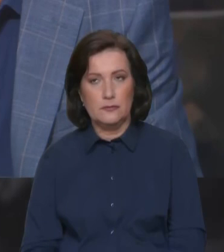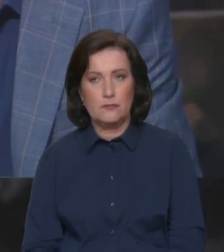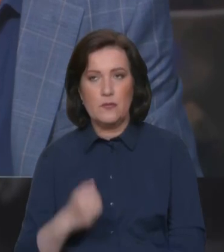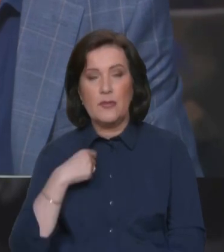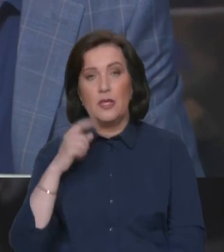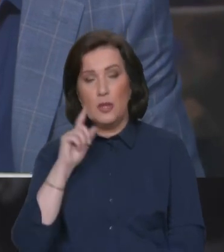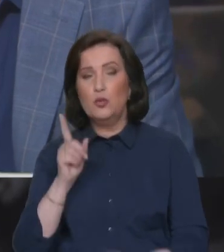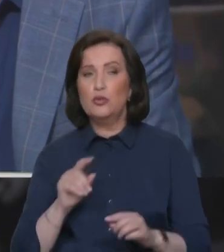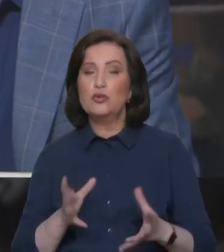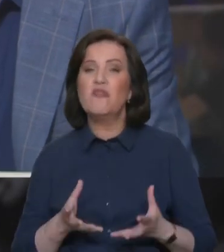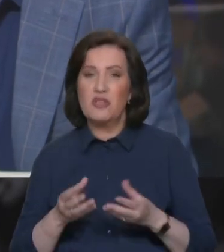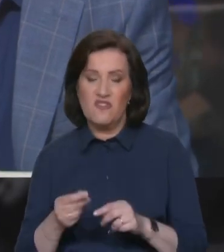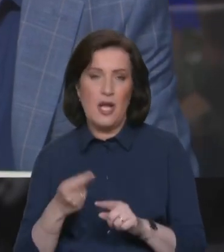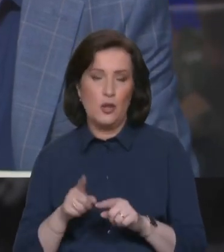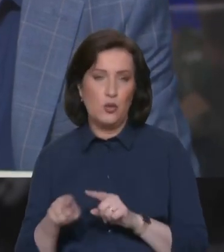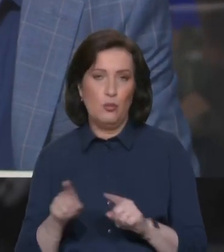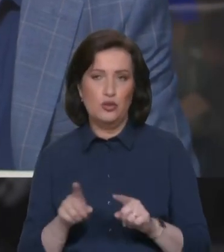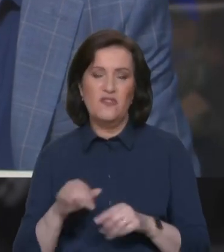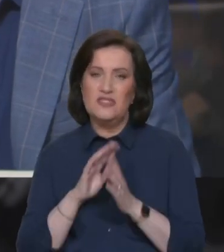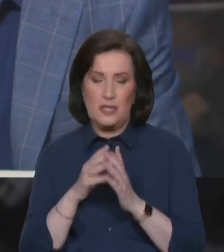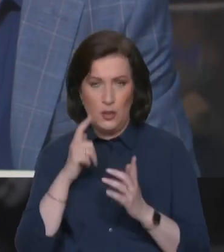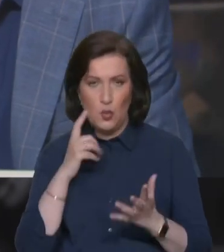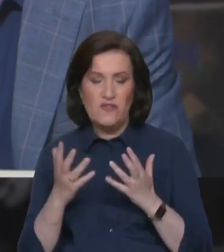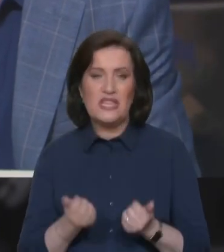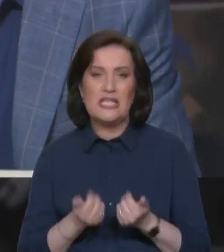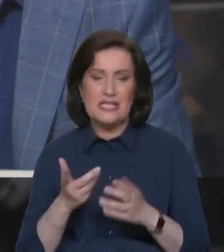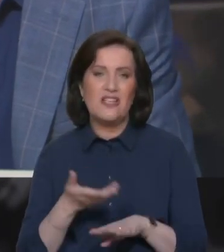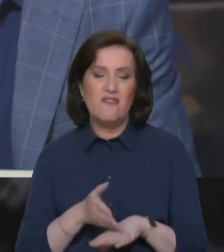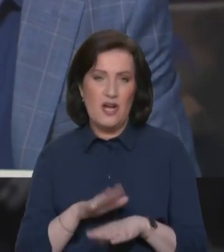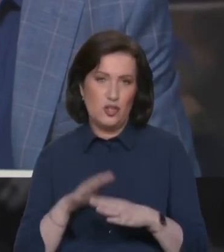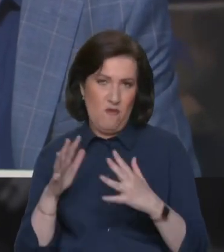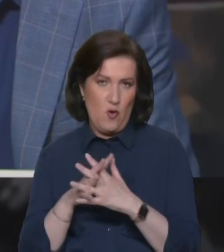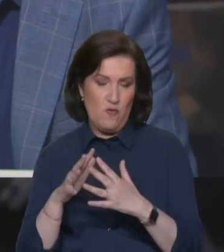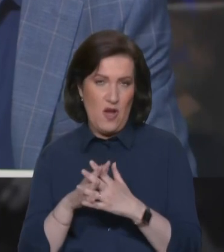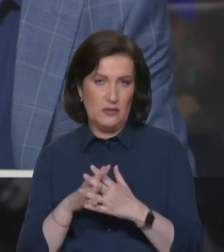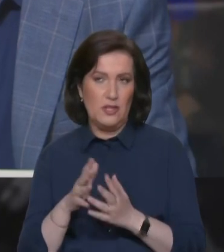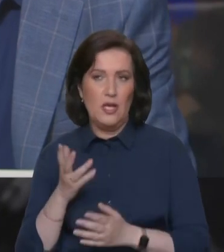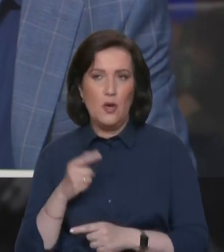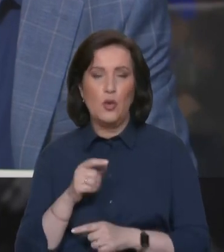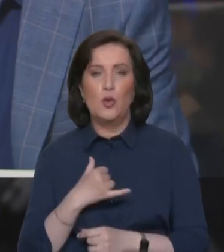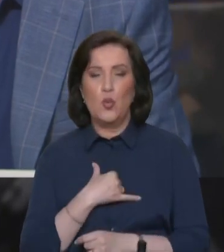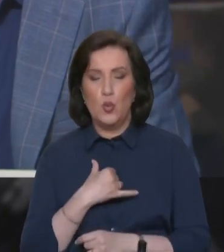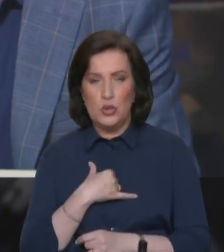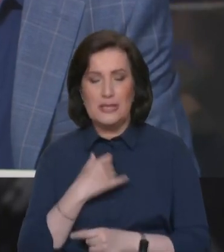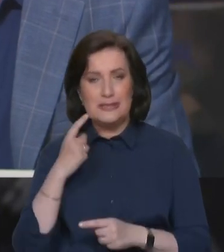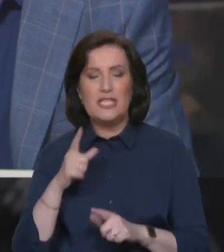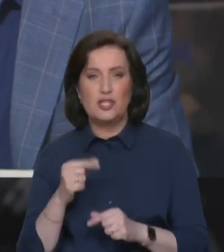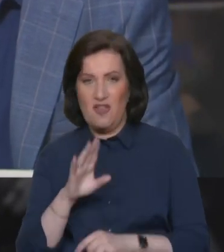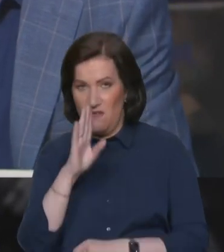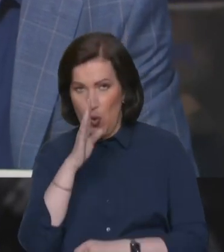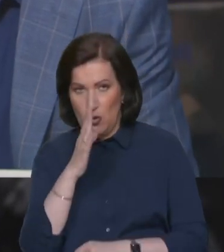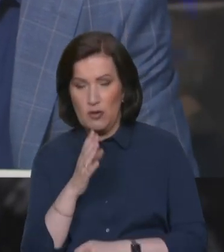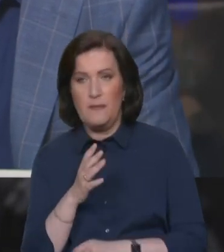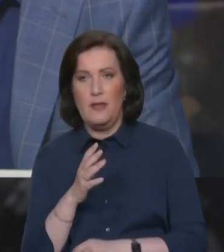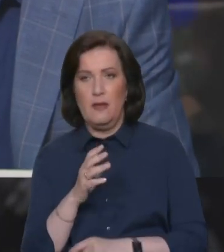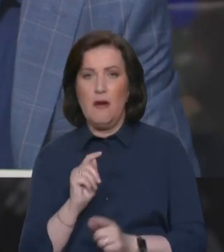Я думаю, що впливає, тому що ви взагалі уявіть, наскільки їм важко воювати, коли у нас, ти знаєш, де ворог, в тебе